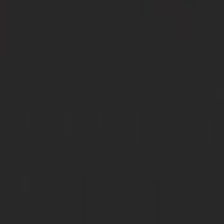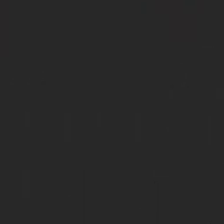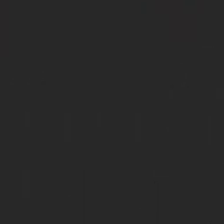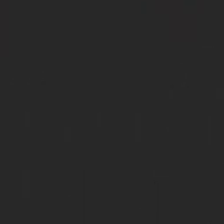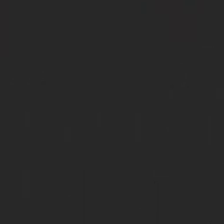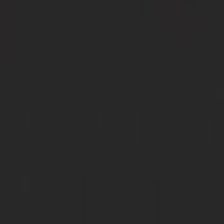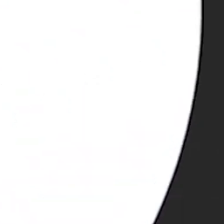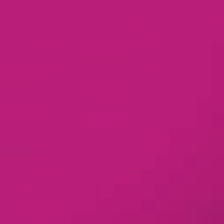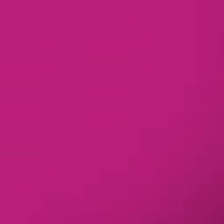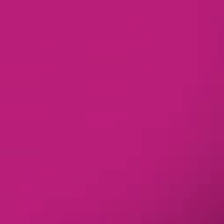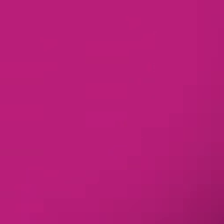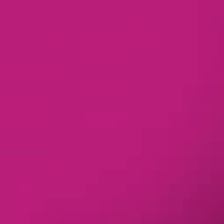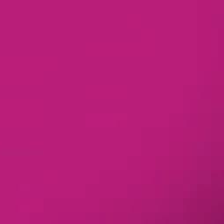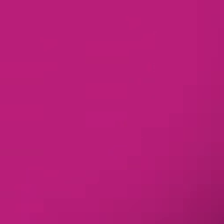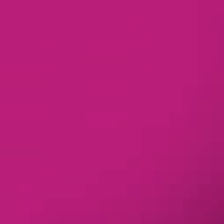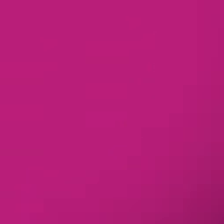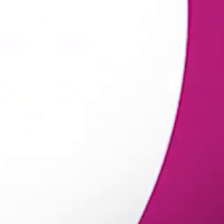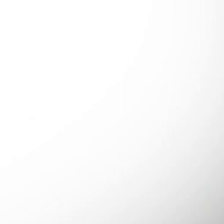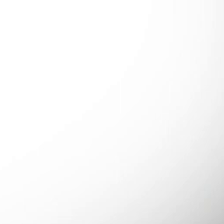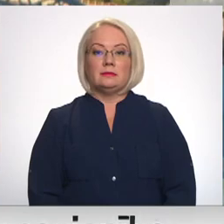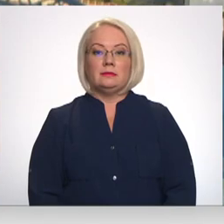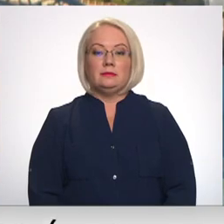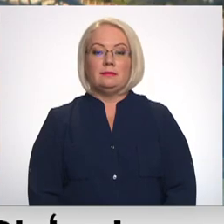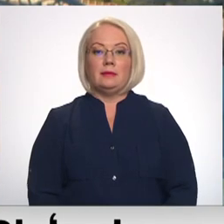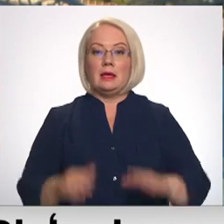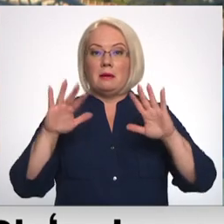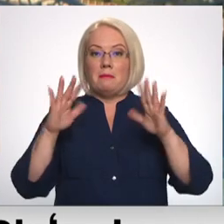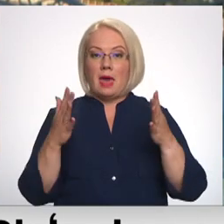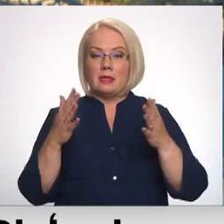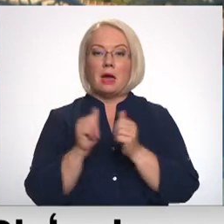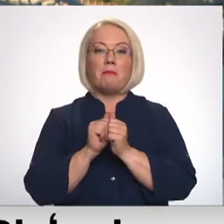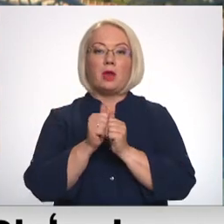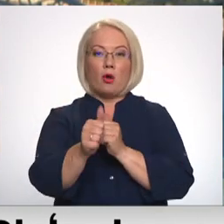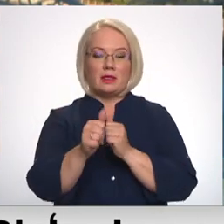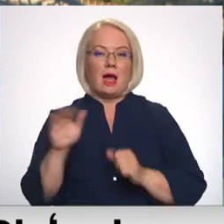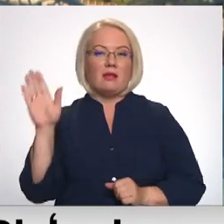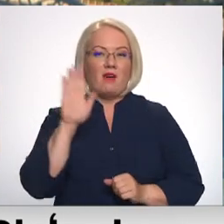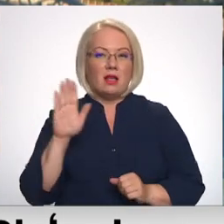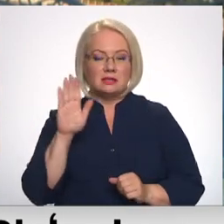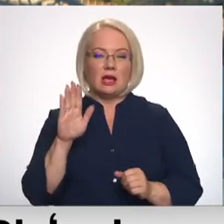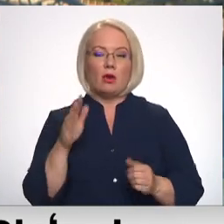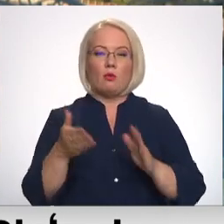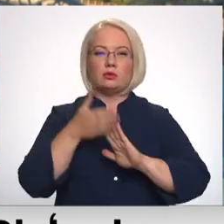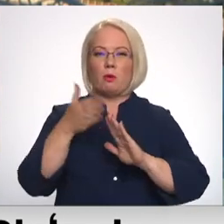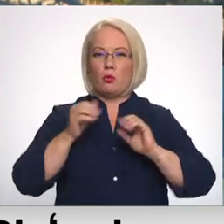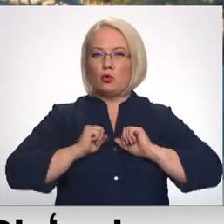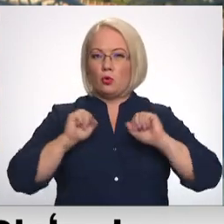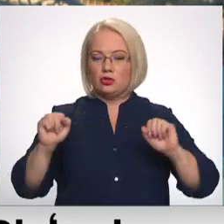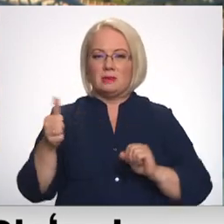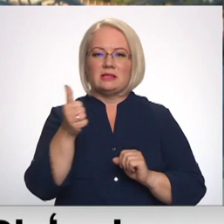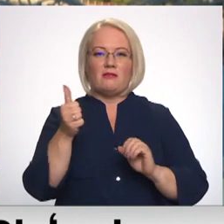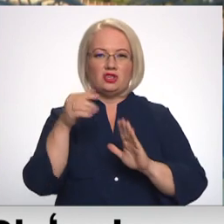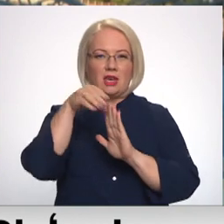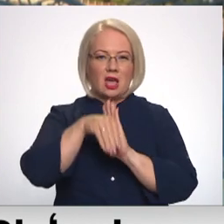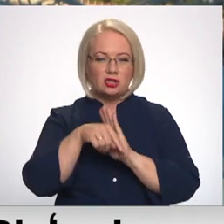Re, viss ēters ir te! Bet tā ir prioritāti valstī uzlabot drošību, īpaši iekšējo un